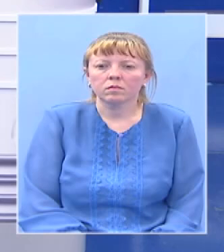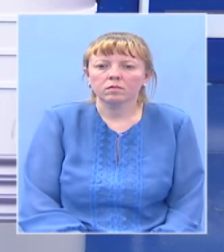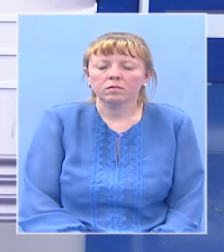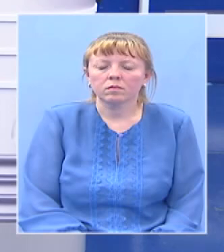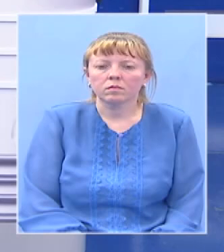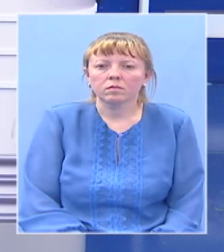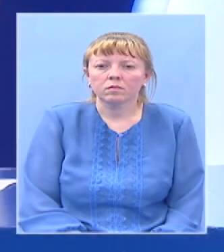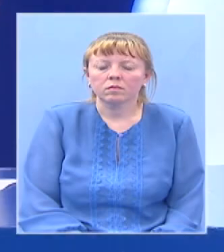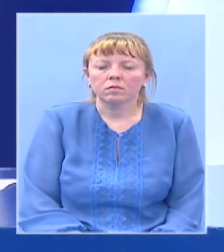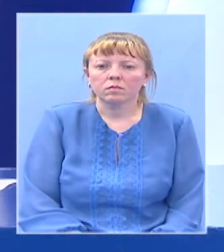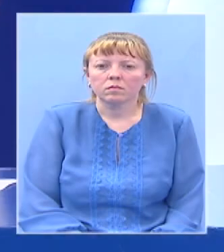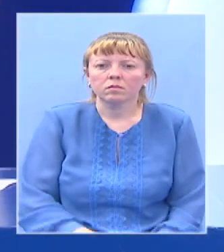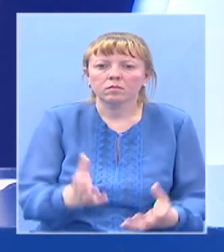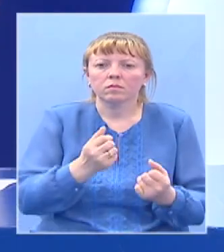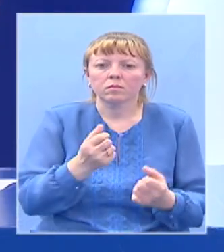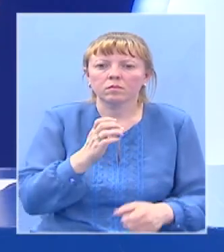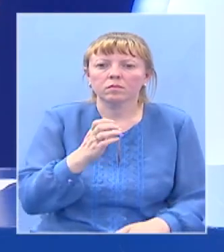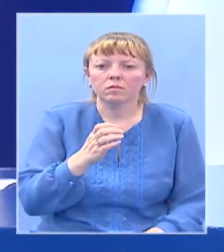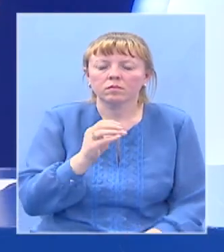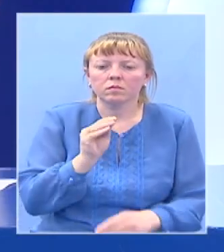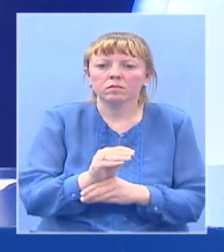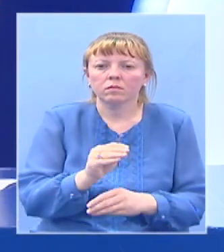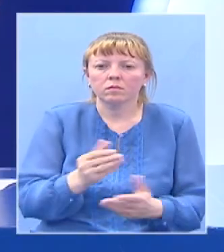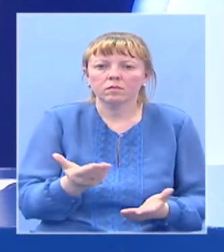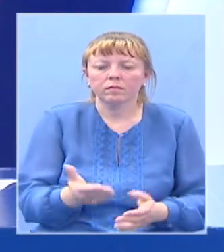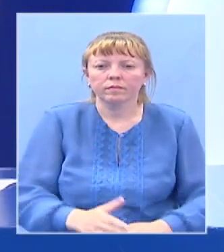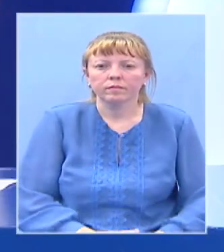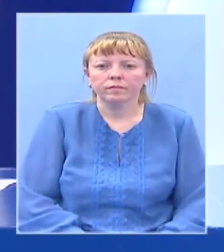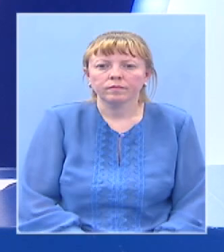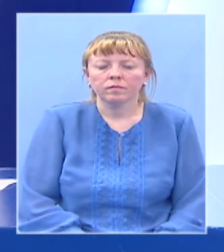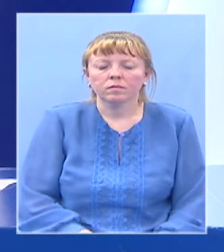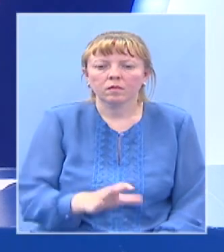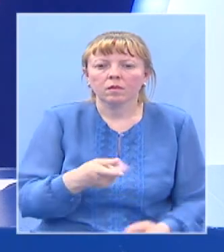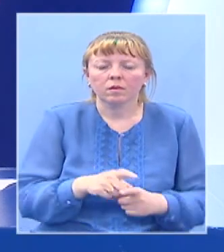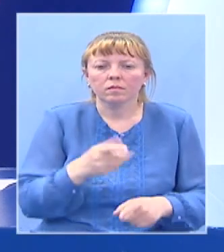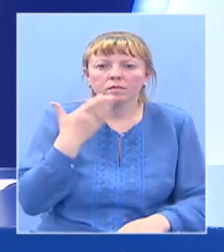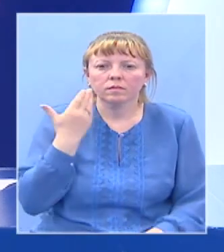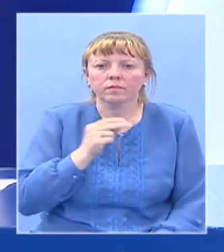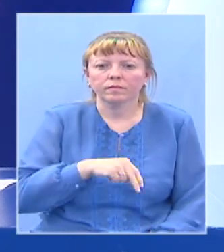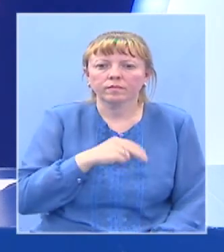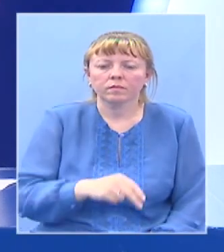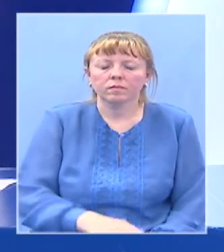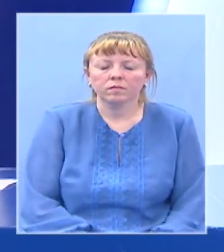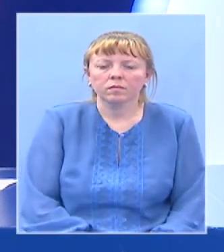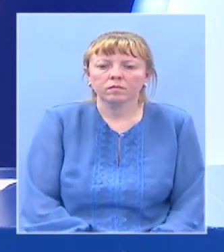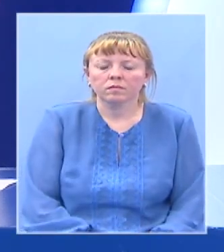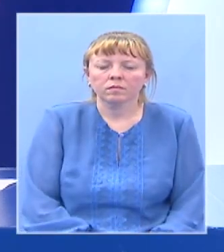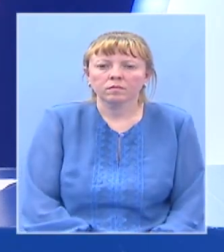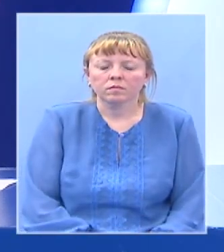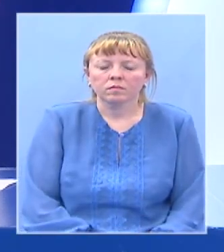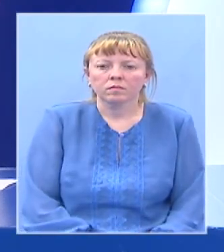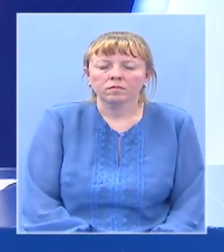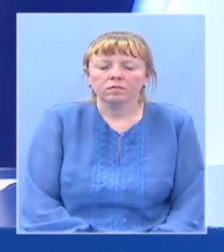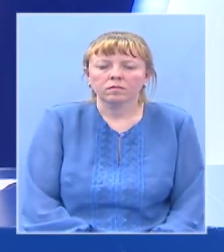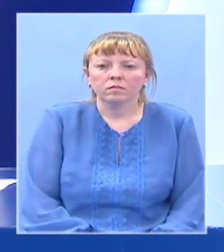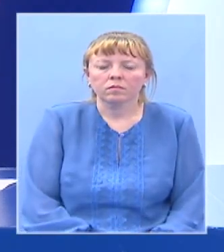в предпринимательском кодексе внесли кое-какие изменения которые облегчат работу предпринимателям и в принципе